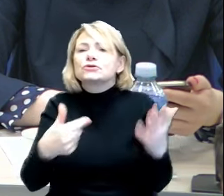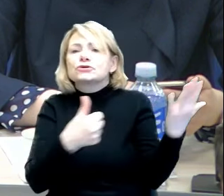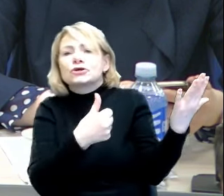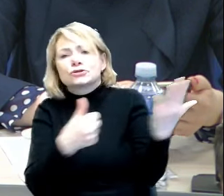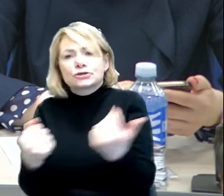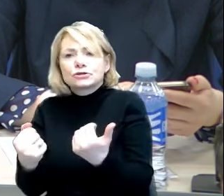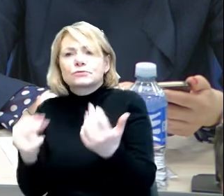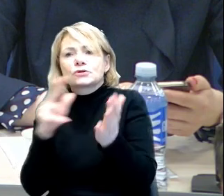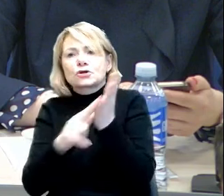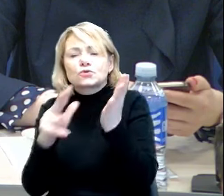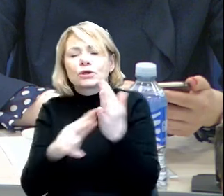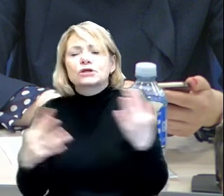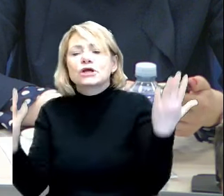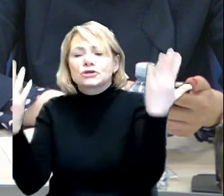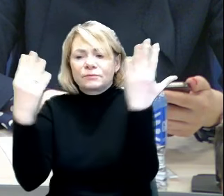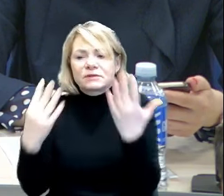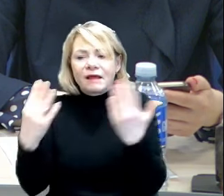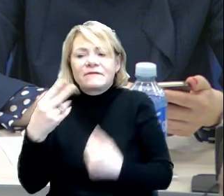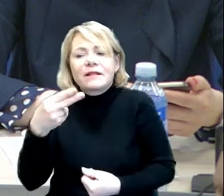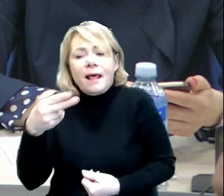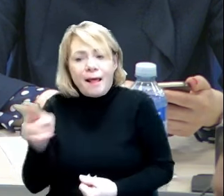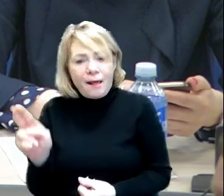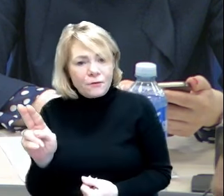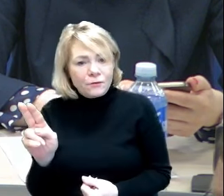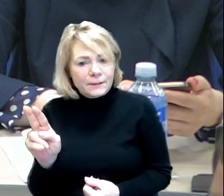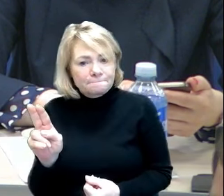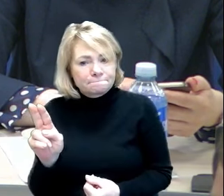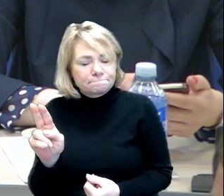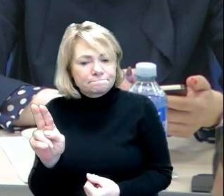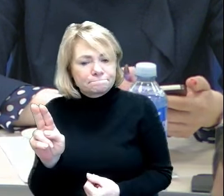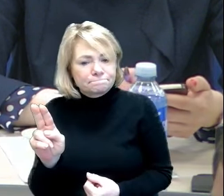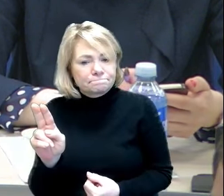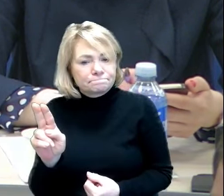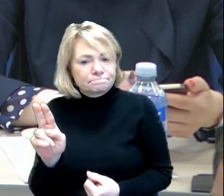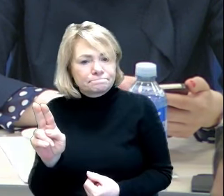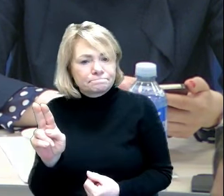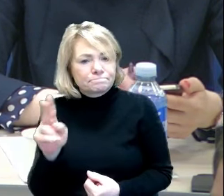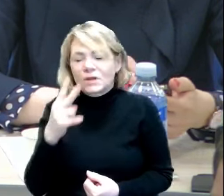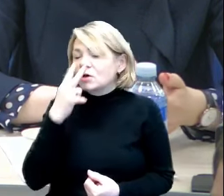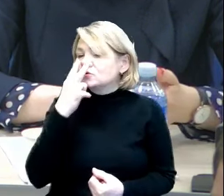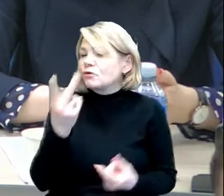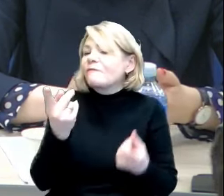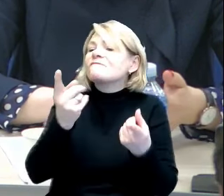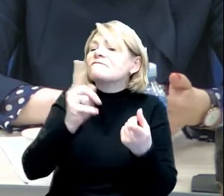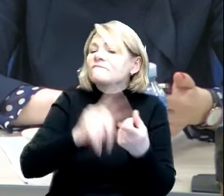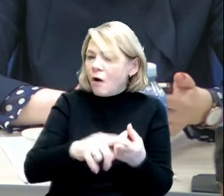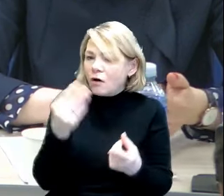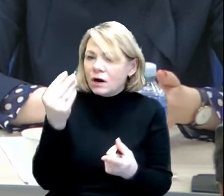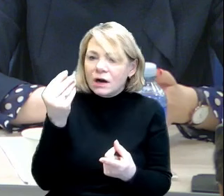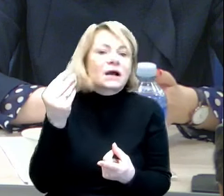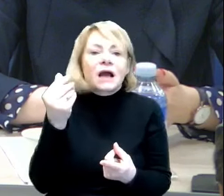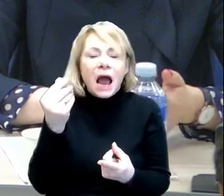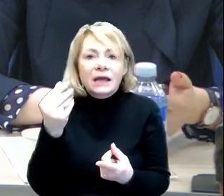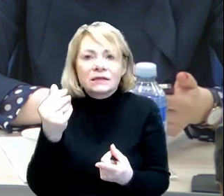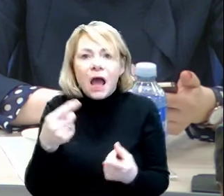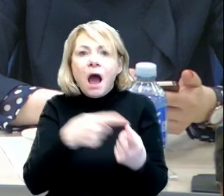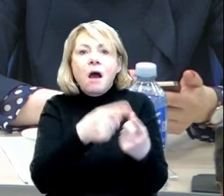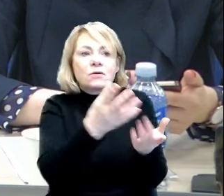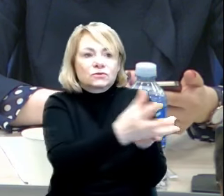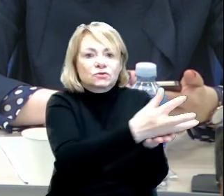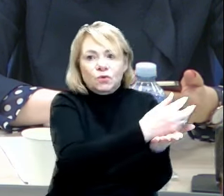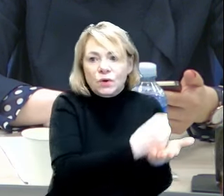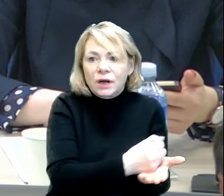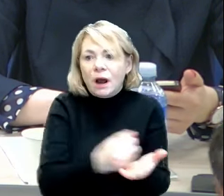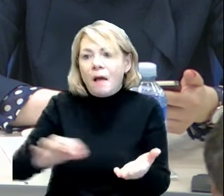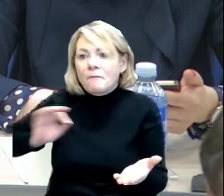8689 €us tai yra suskaičiuota kaina nedengia net nusidėvėjimo nekalbant apie